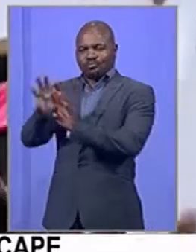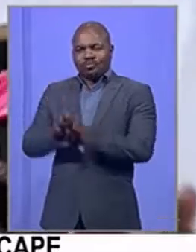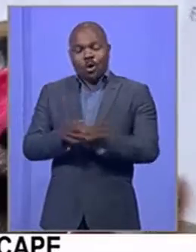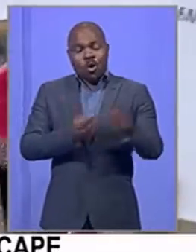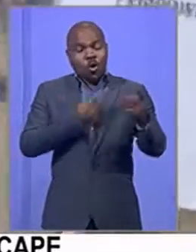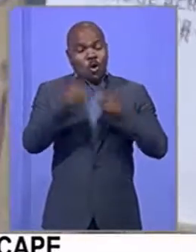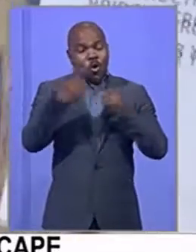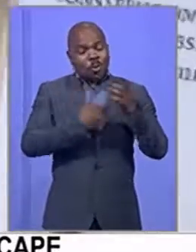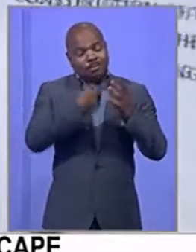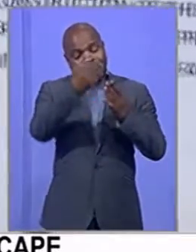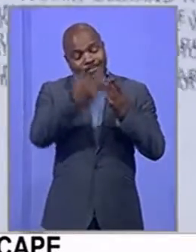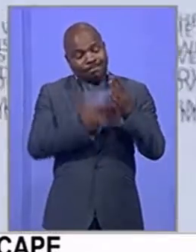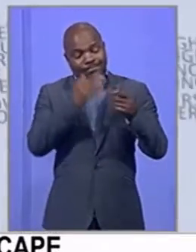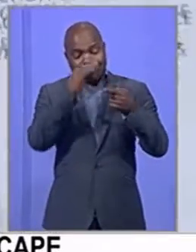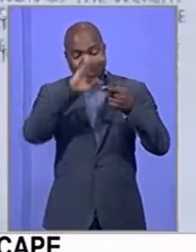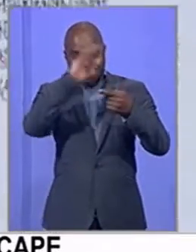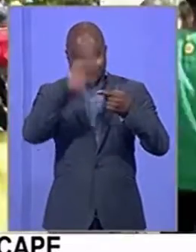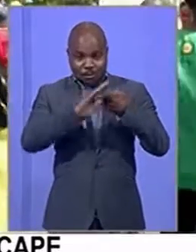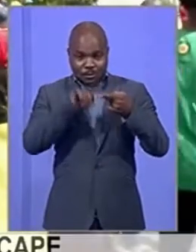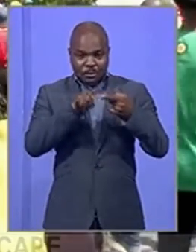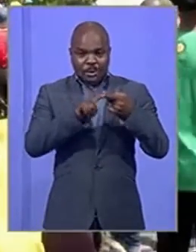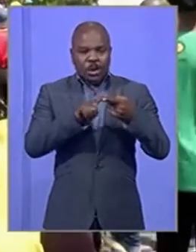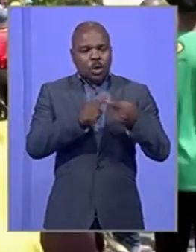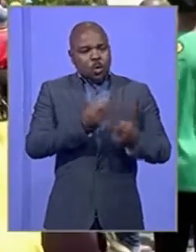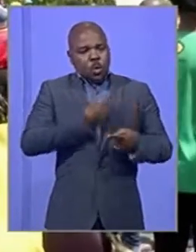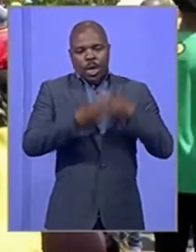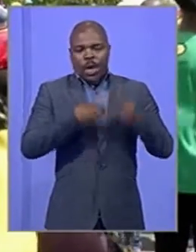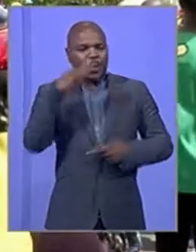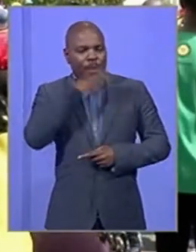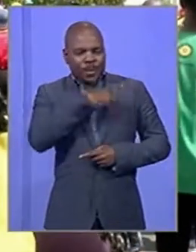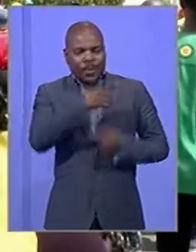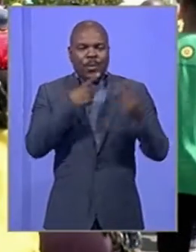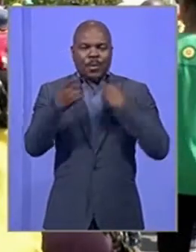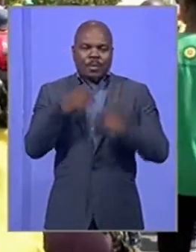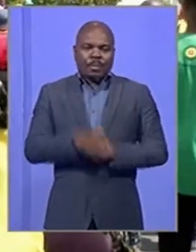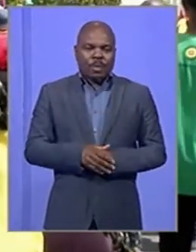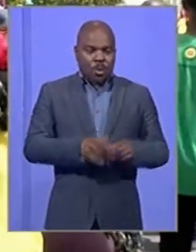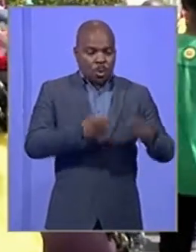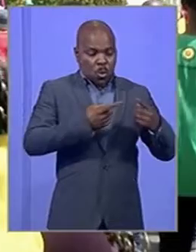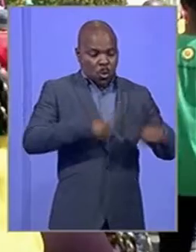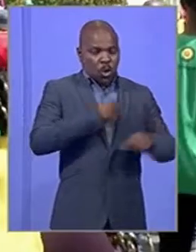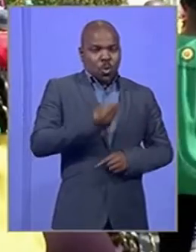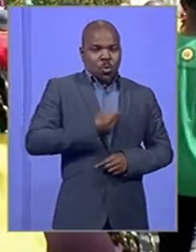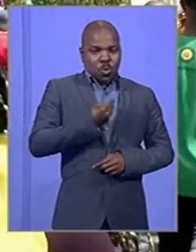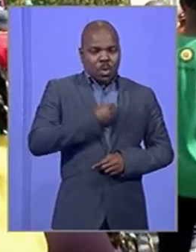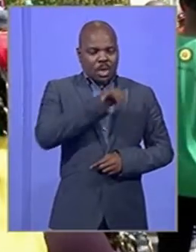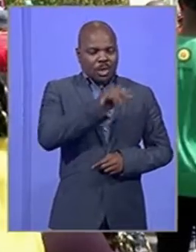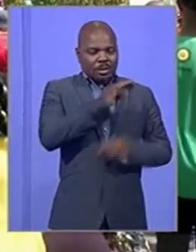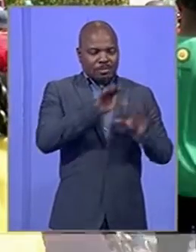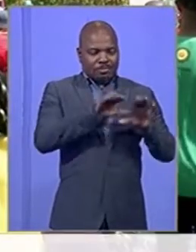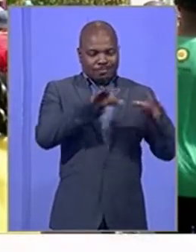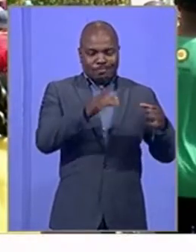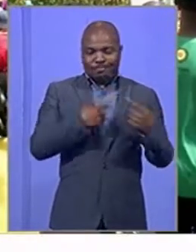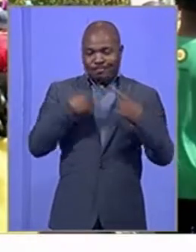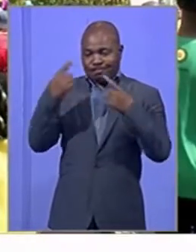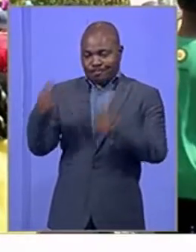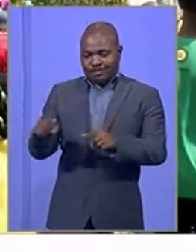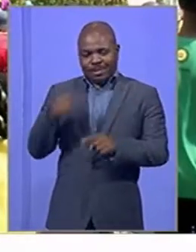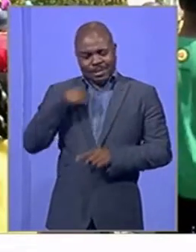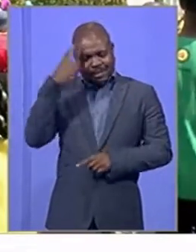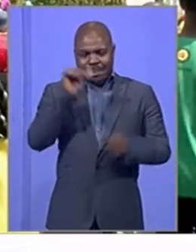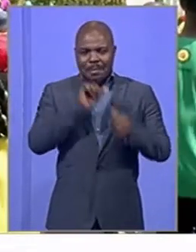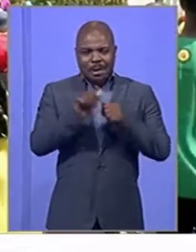ne e le tlhokeho ya mosebetsi batjheng. Re fana re le ANC Youth League mo province re le ra bona the importance ya go ka organize